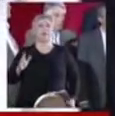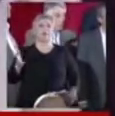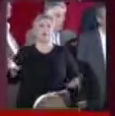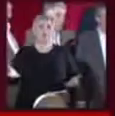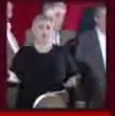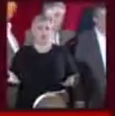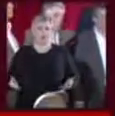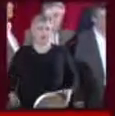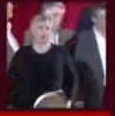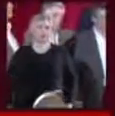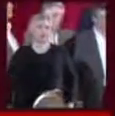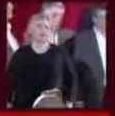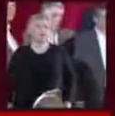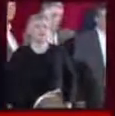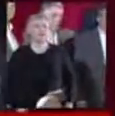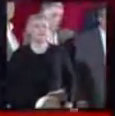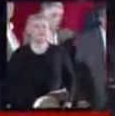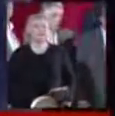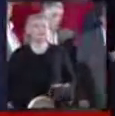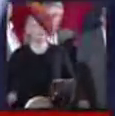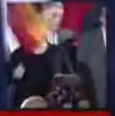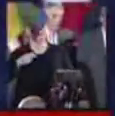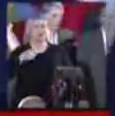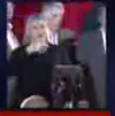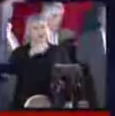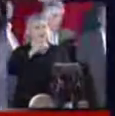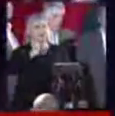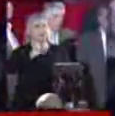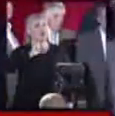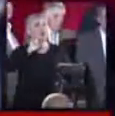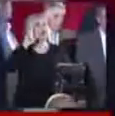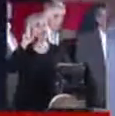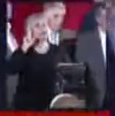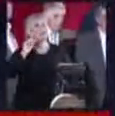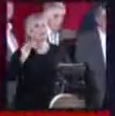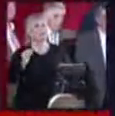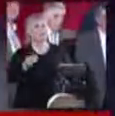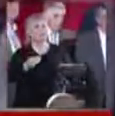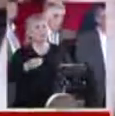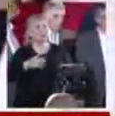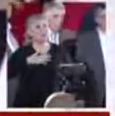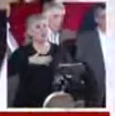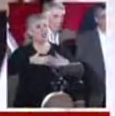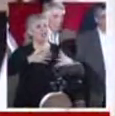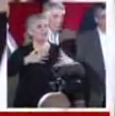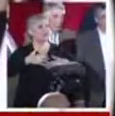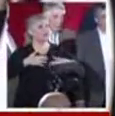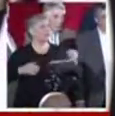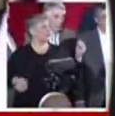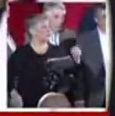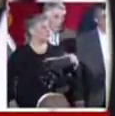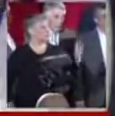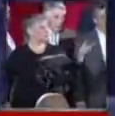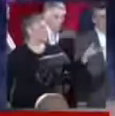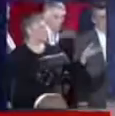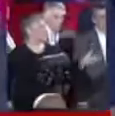λένε διότι είναι πράγματι μί έκπληξη η παρουσία της στο ψηφοδέλτιό μας την ευχαριστούμε που είναι μαζί μας για να εκπροσωπεί τους